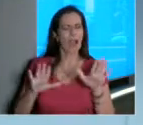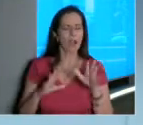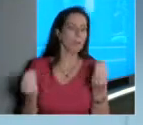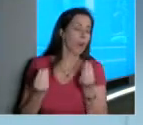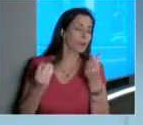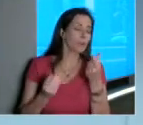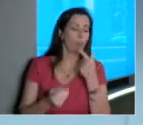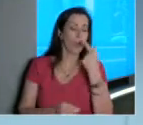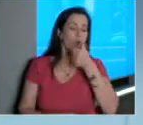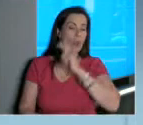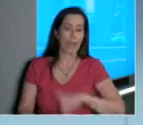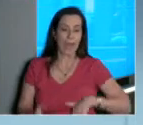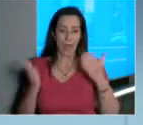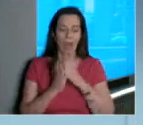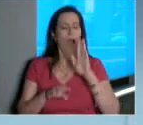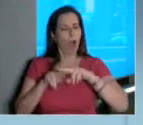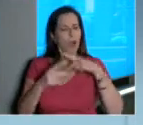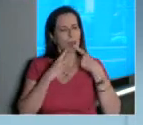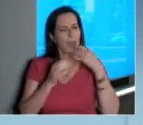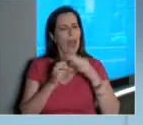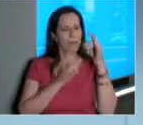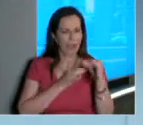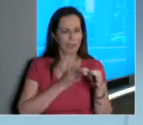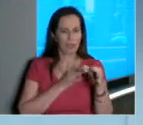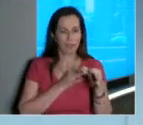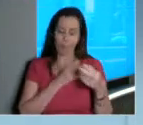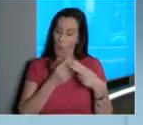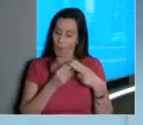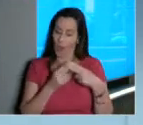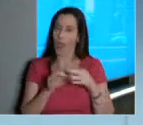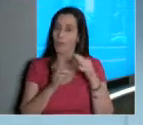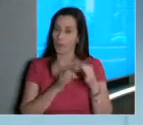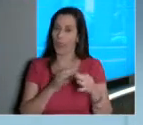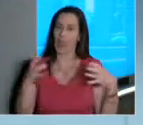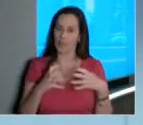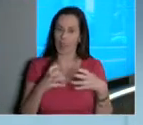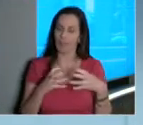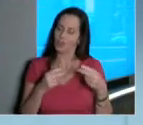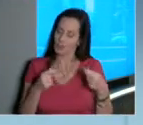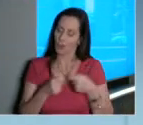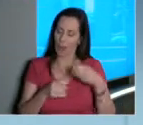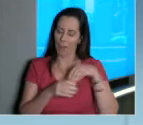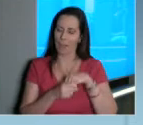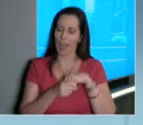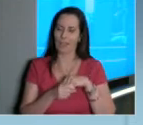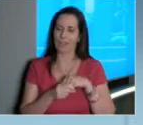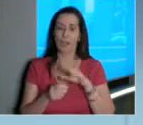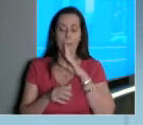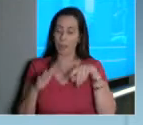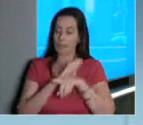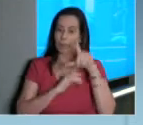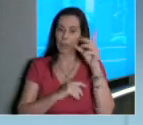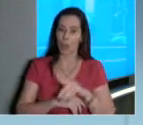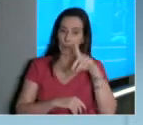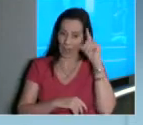ספין של ראש העירייה? בהמשך נדבר על הפריפריה הקרובה, הפריפריה החברתית שקרובה למרכז, בעיית המסתיינים בדרום